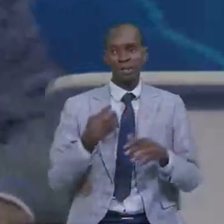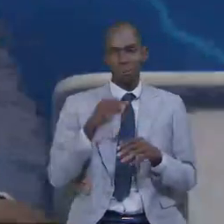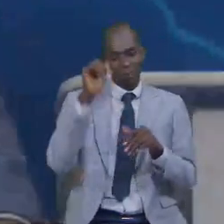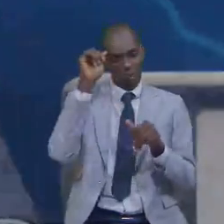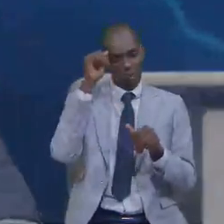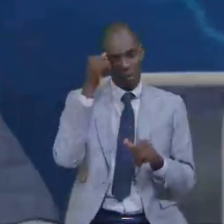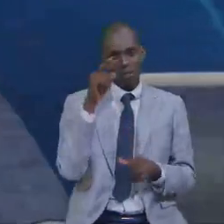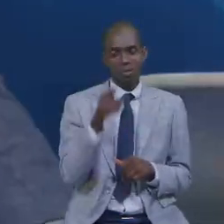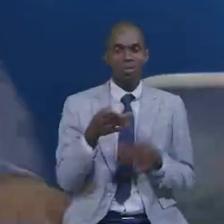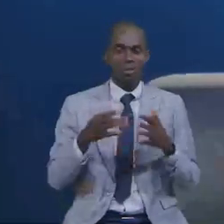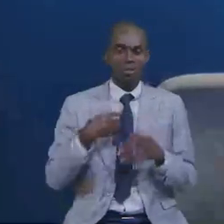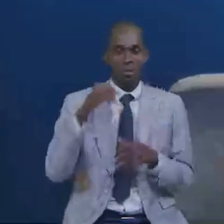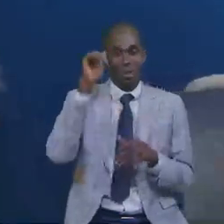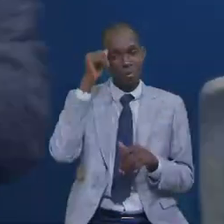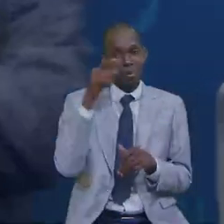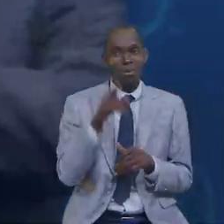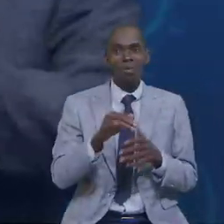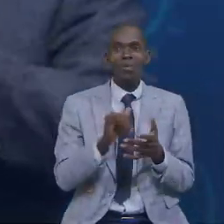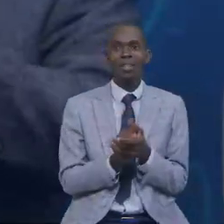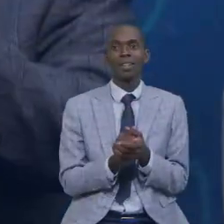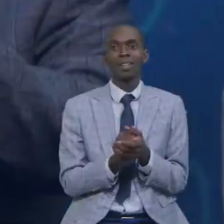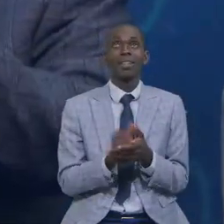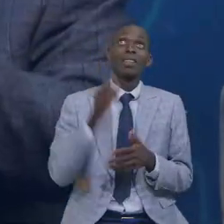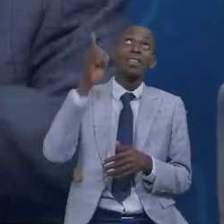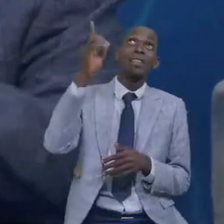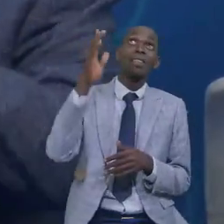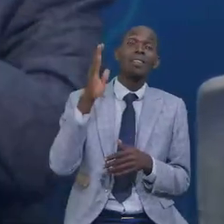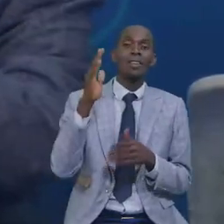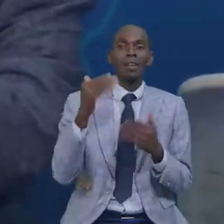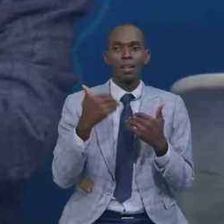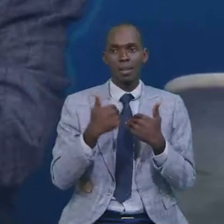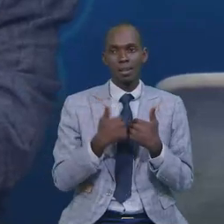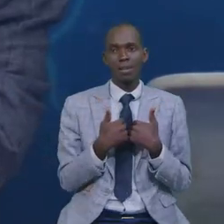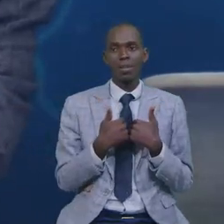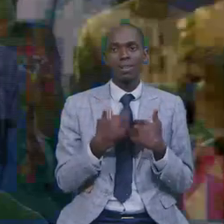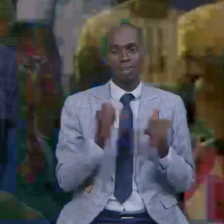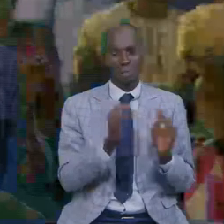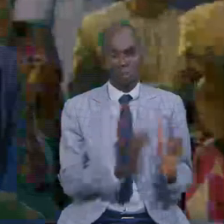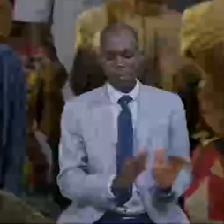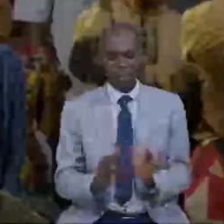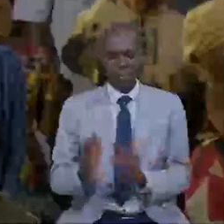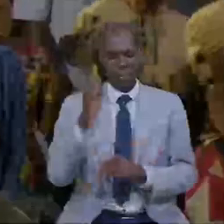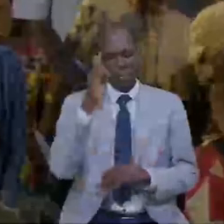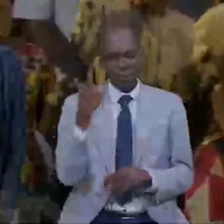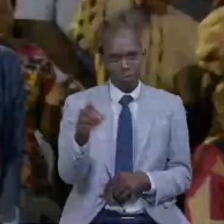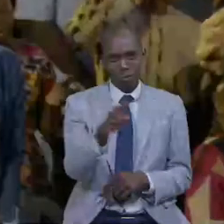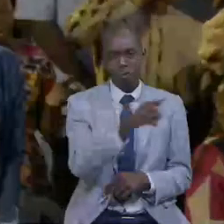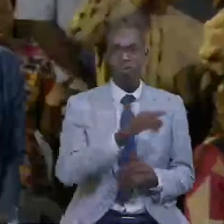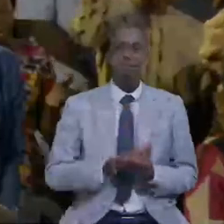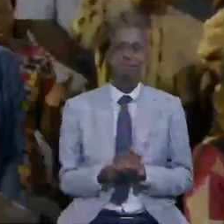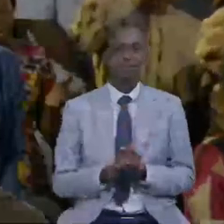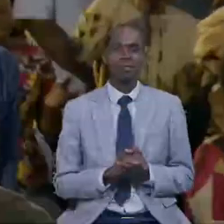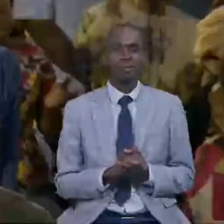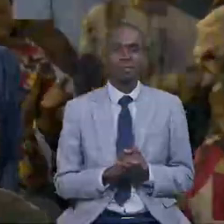mais laissez-moi vous rappeler laissez-moi vous rappeler que Dieu a un plan pour toi